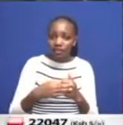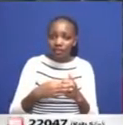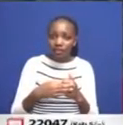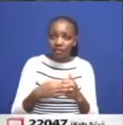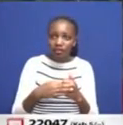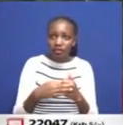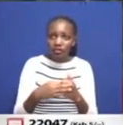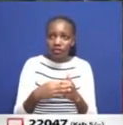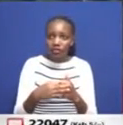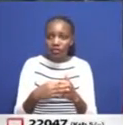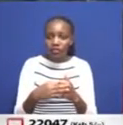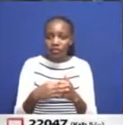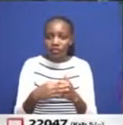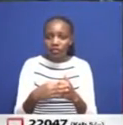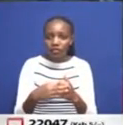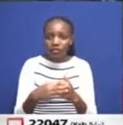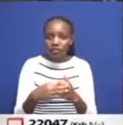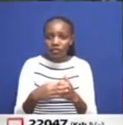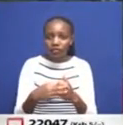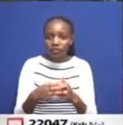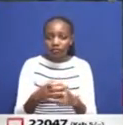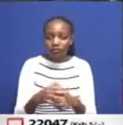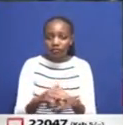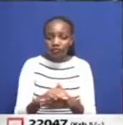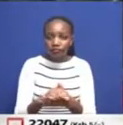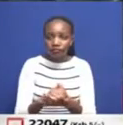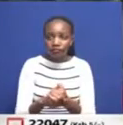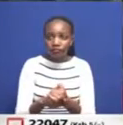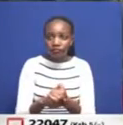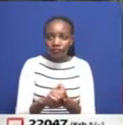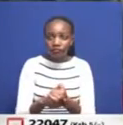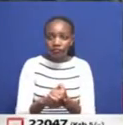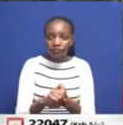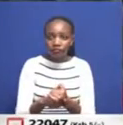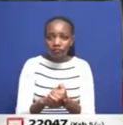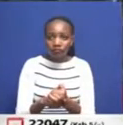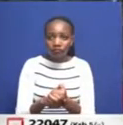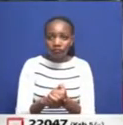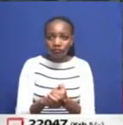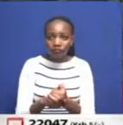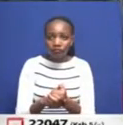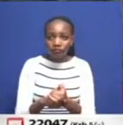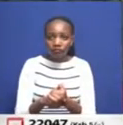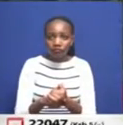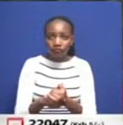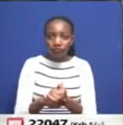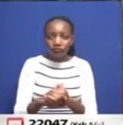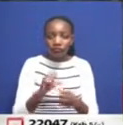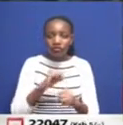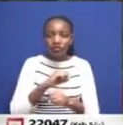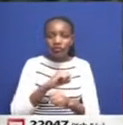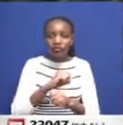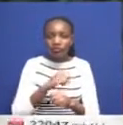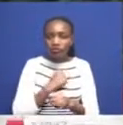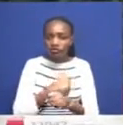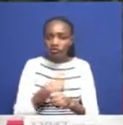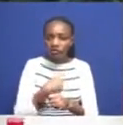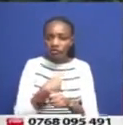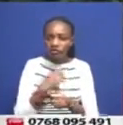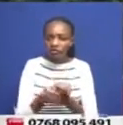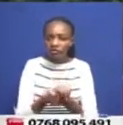Tulikana na Daudi Kabaka kwa muda mrefu. Na ilipofika mwaka 63